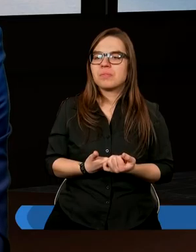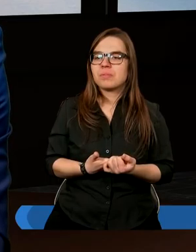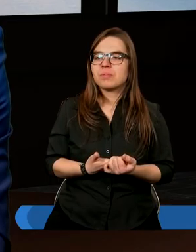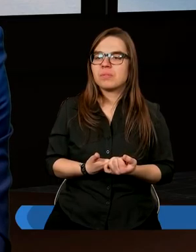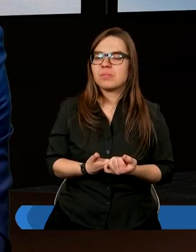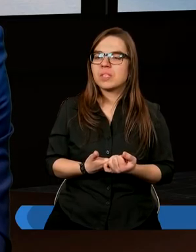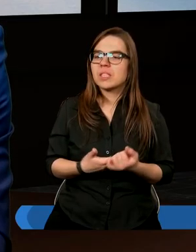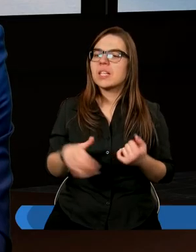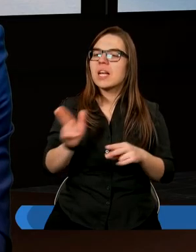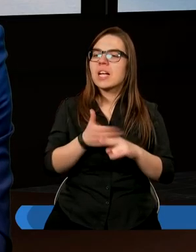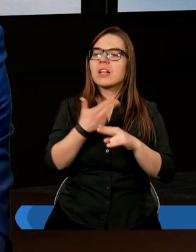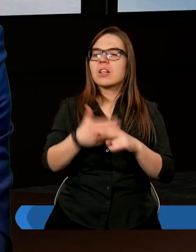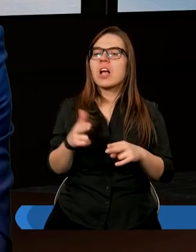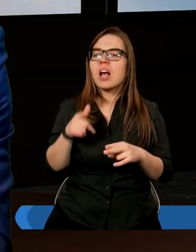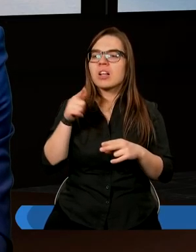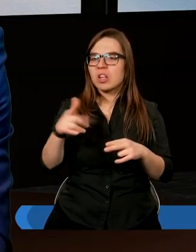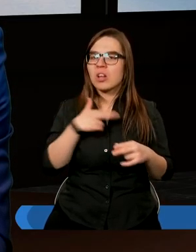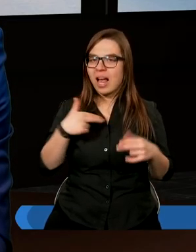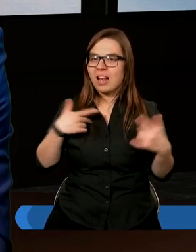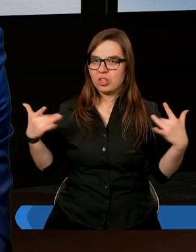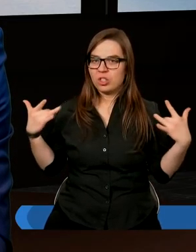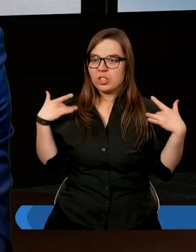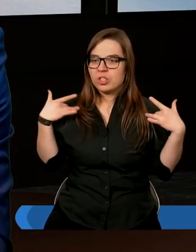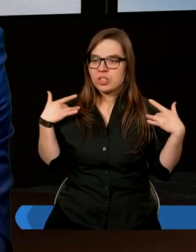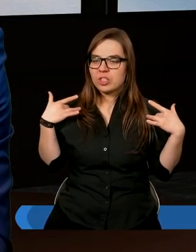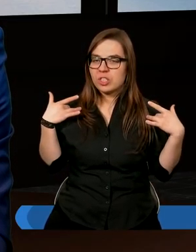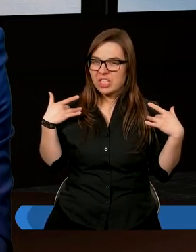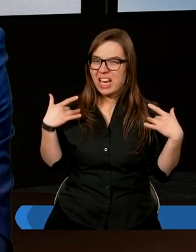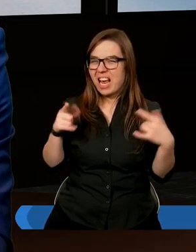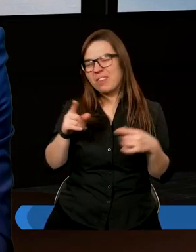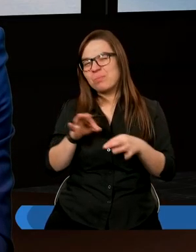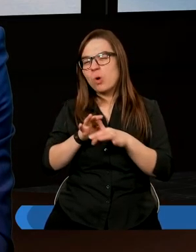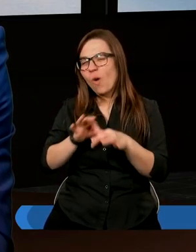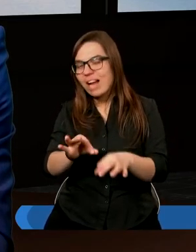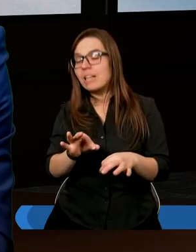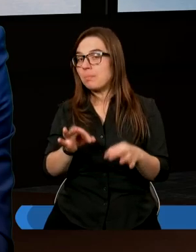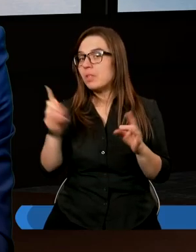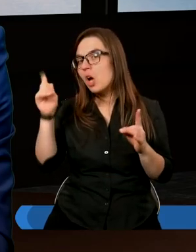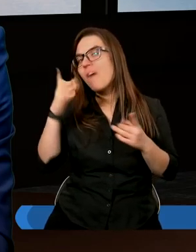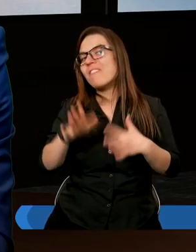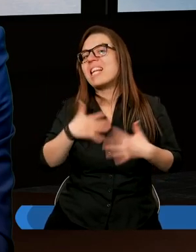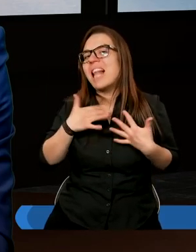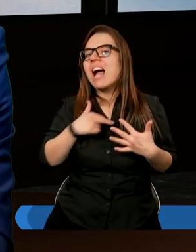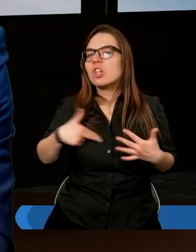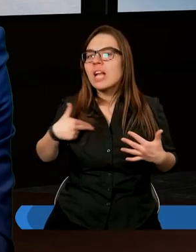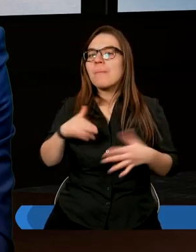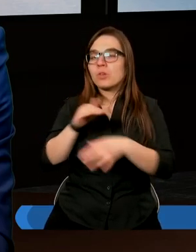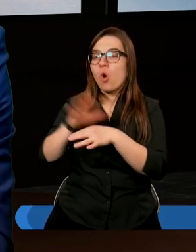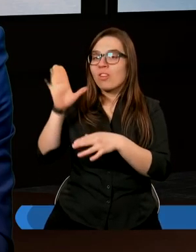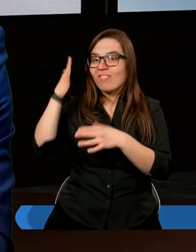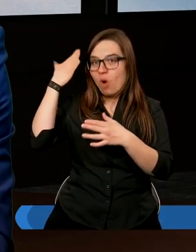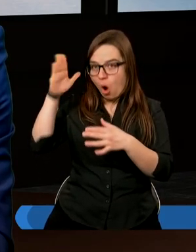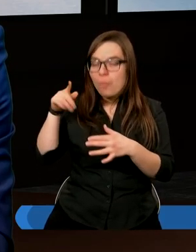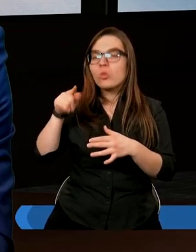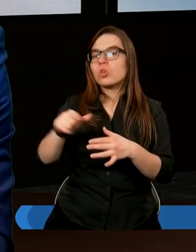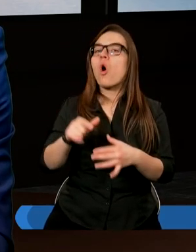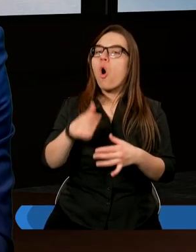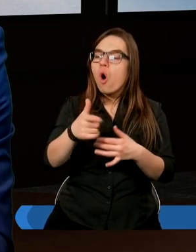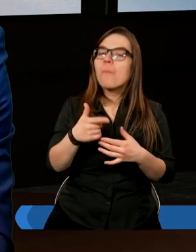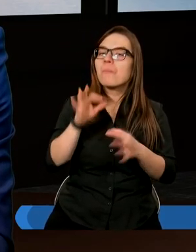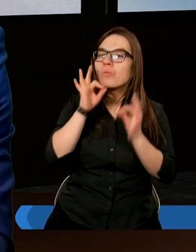idziemy przez życie to często nam się wydaje że pełnimy wolę Bożą prawda natomiast znowu czy rzeczywiście pan Bóg się